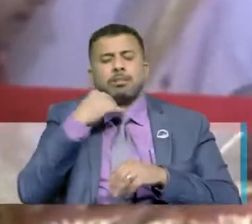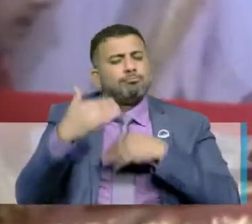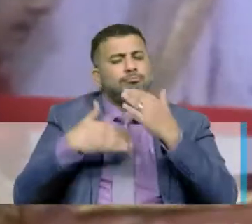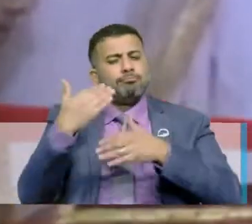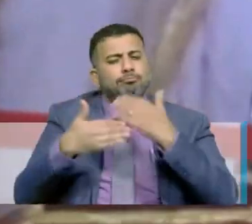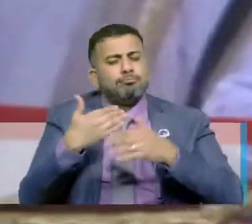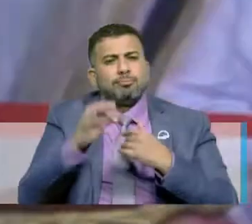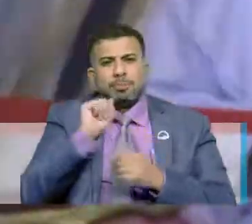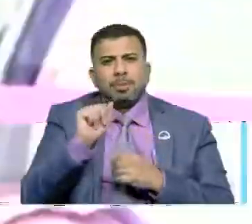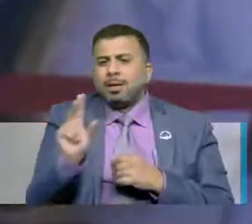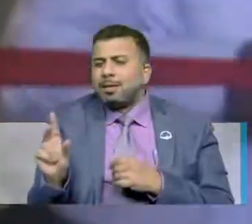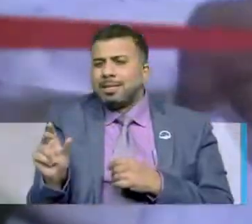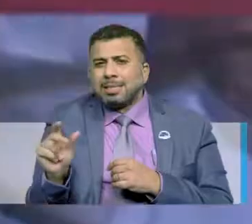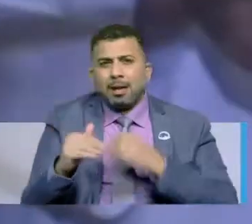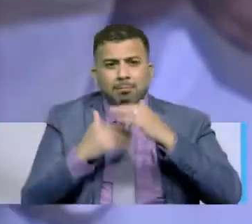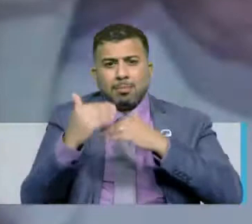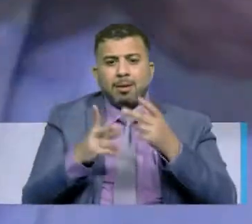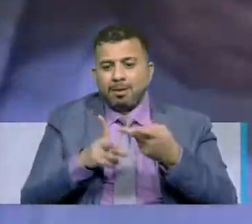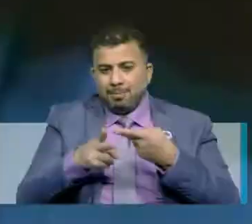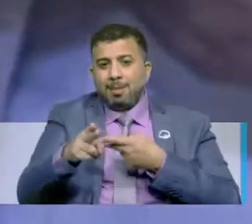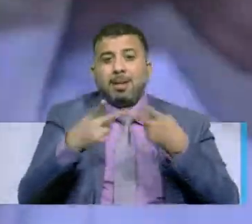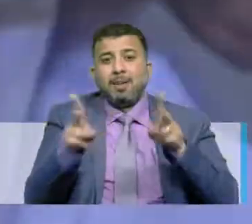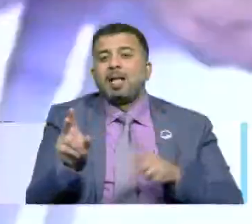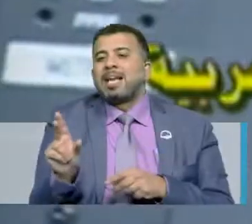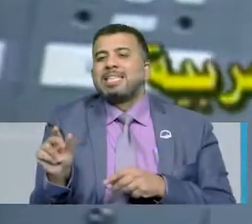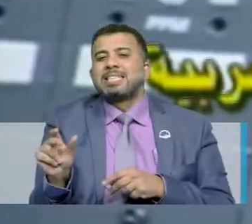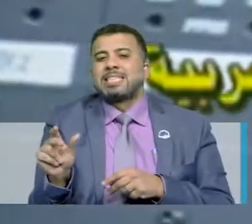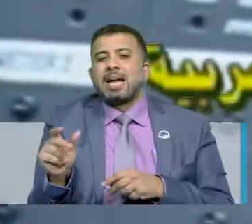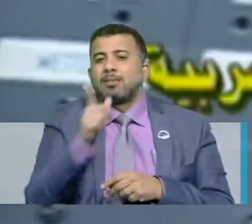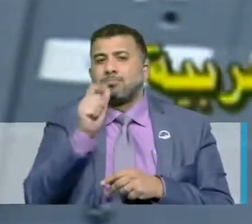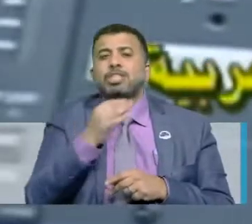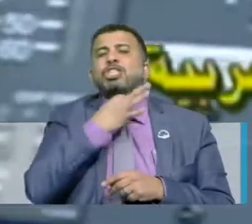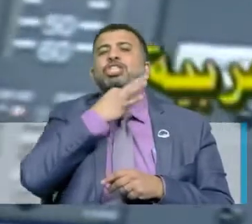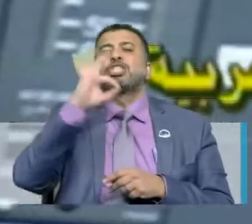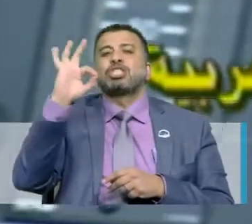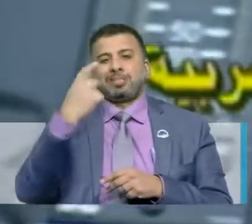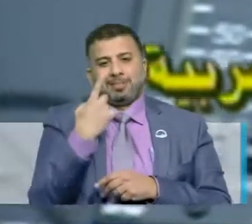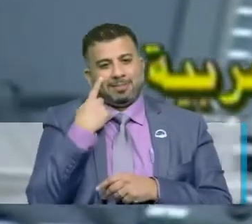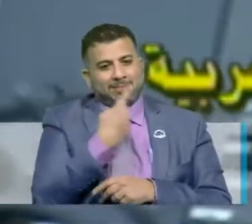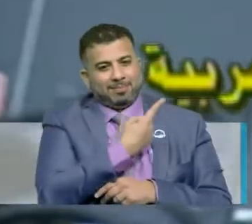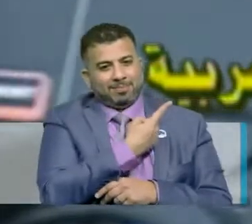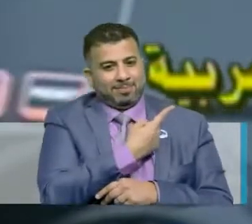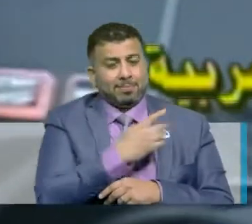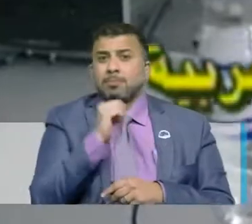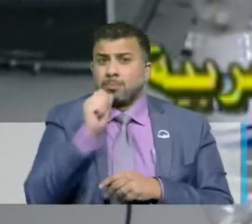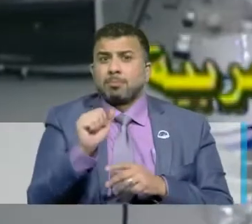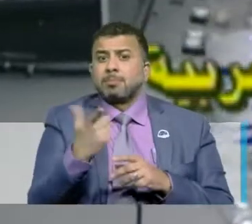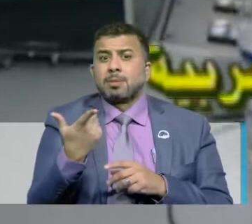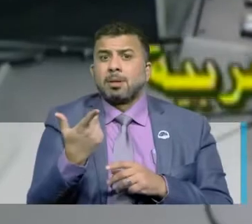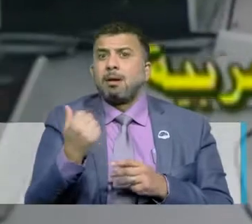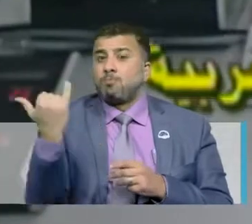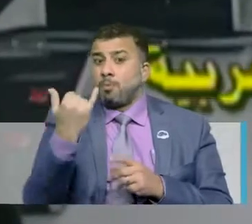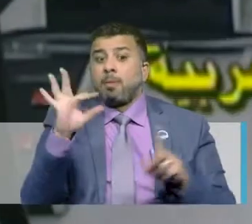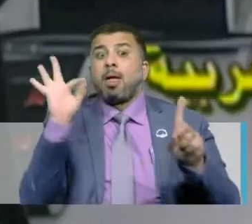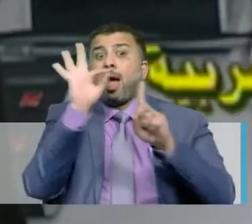صاحب نقل موجات الإذاعة، جاء افتتاح إذاعة الشارقة بحلتها الجديدة وبمضمون